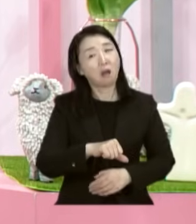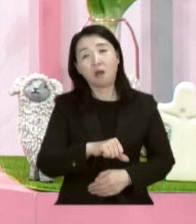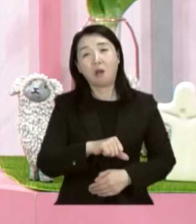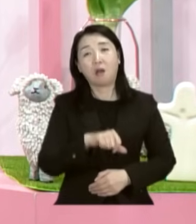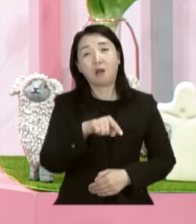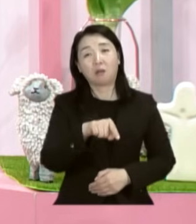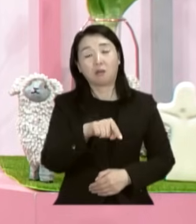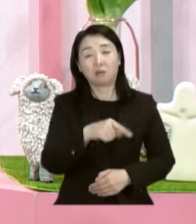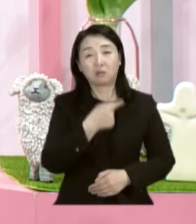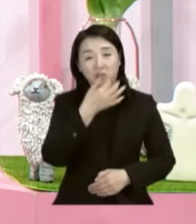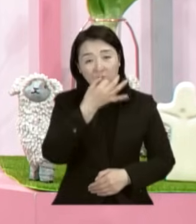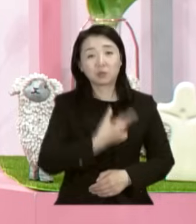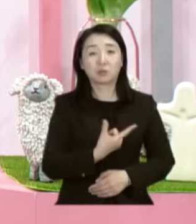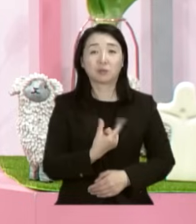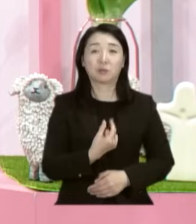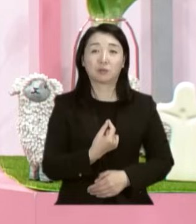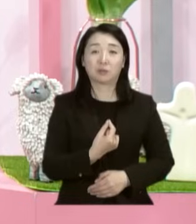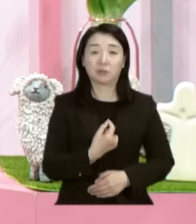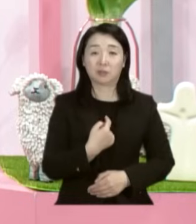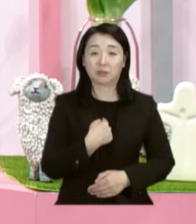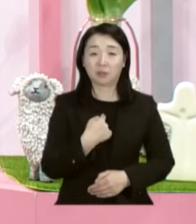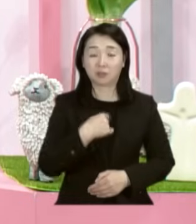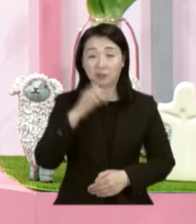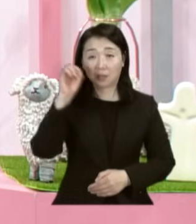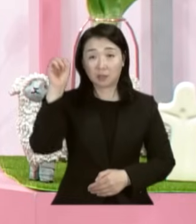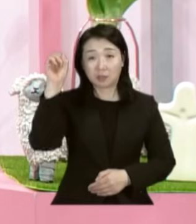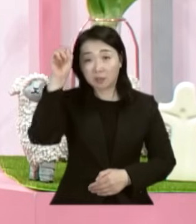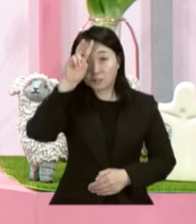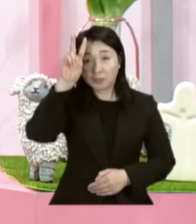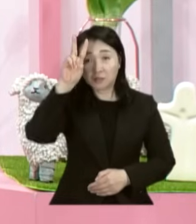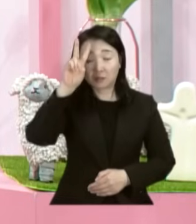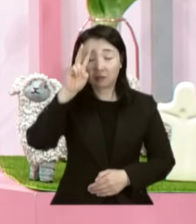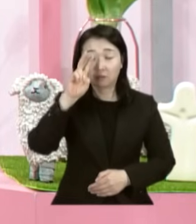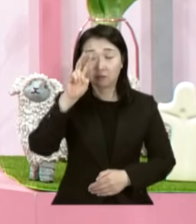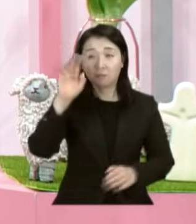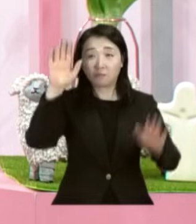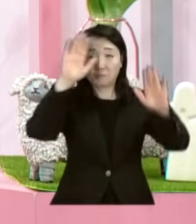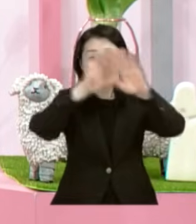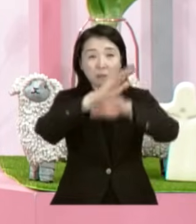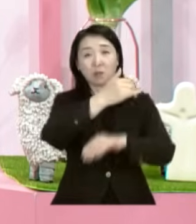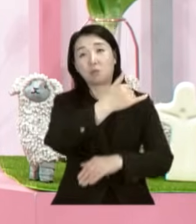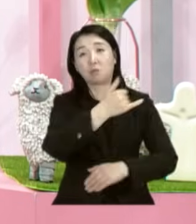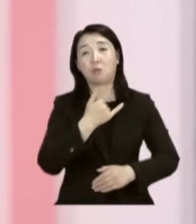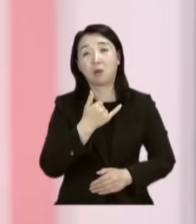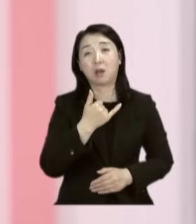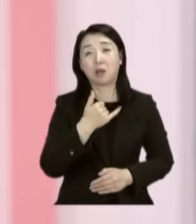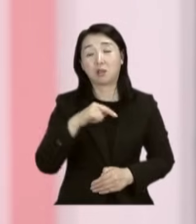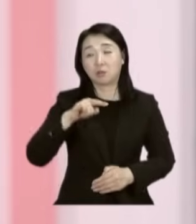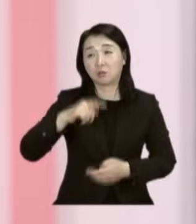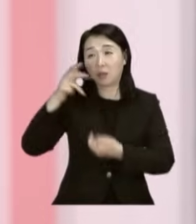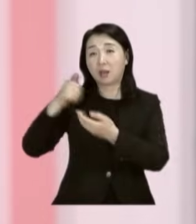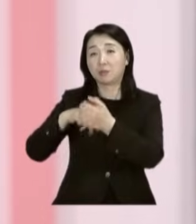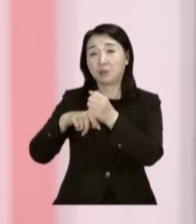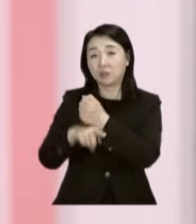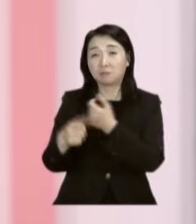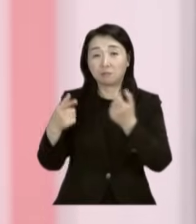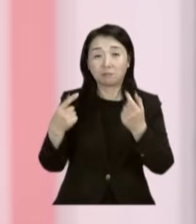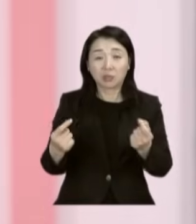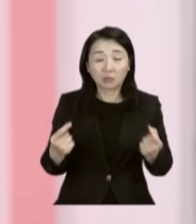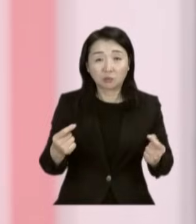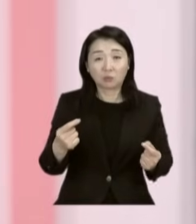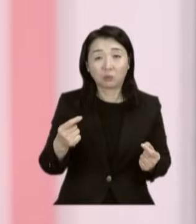거죠 그래서 그 친구가 정말 힘들었나 봐요 저한테 갑자기 저녁에 연락이 오더라고요 형 이것도 다